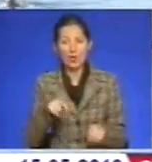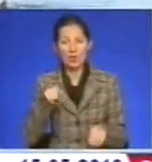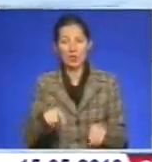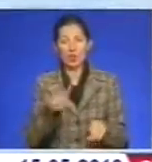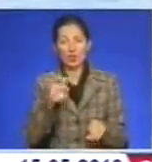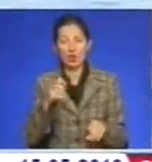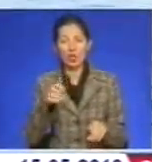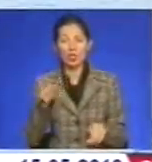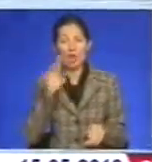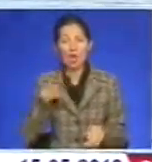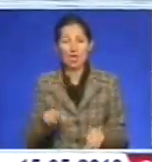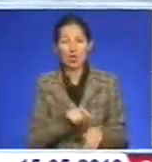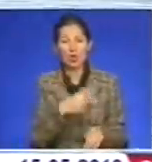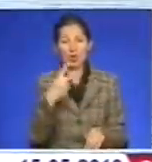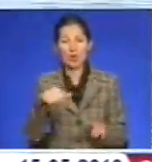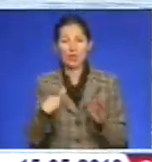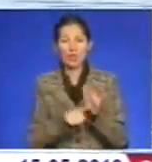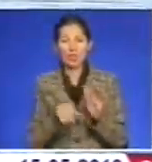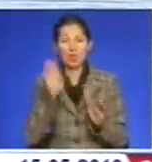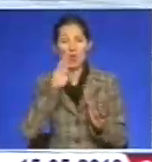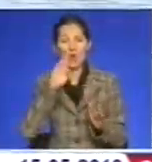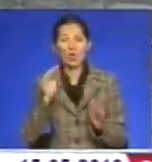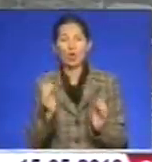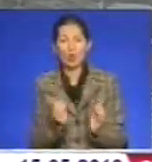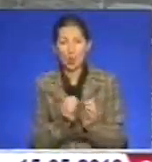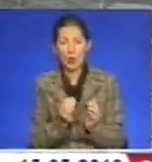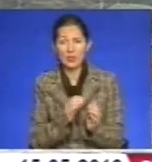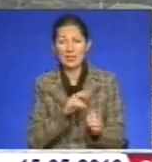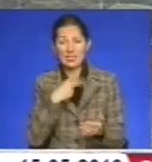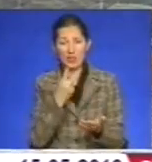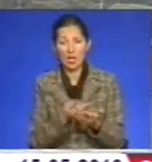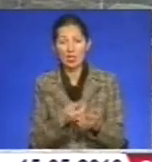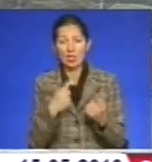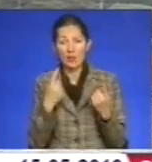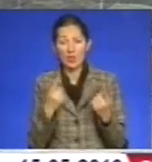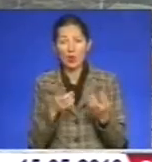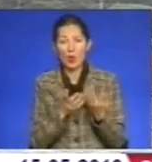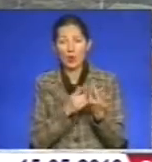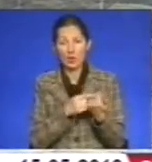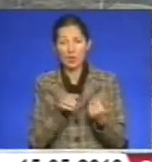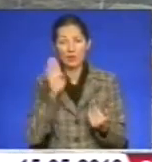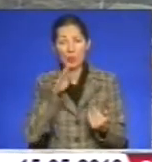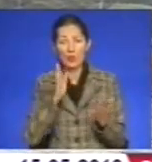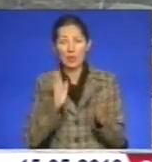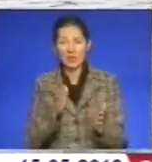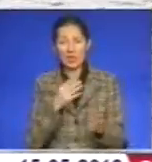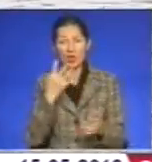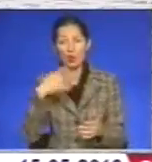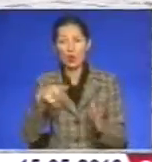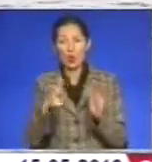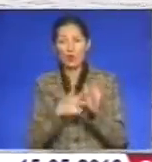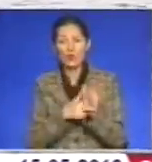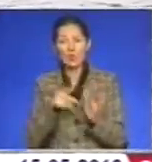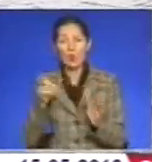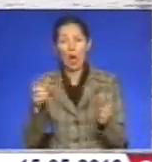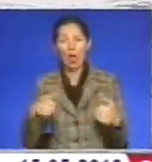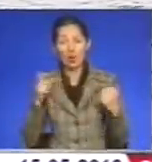та 26 водосховищ. Незважаючи на велику кількість водойм в області, є лише 48 рятувальників. Обладнано